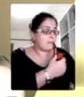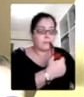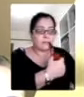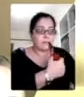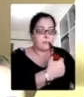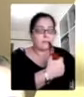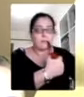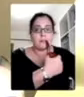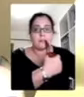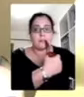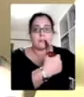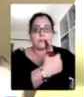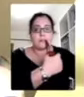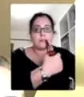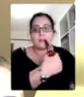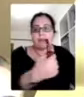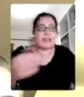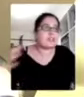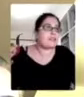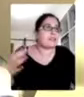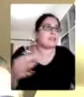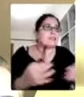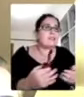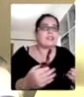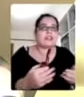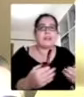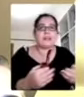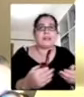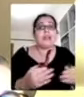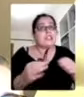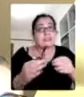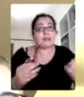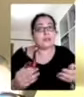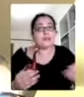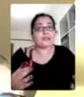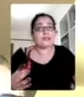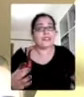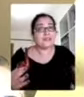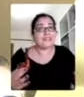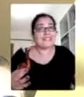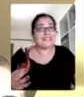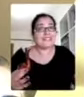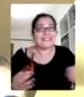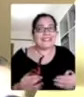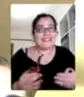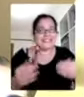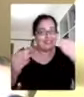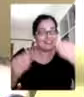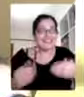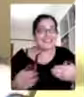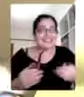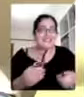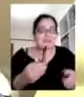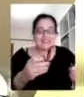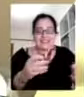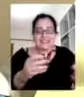kaldım başka şey falan. Başka Allah cevaplamamış soru kalmasın